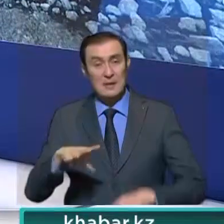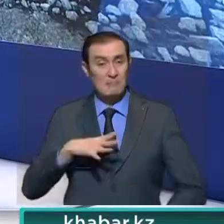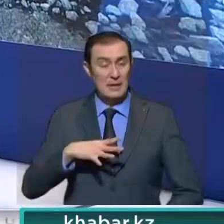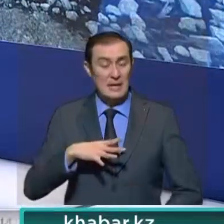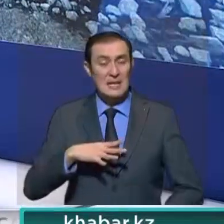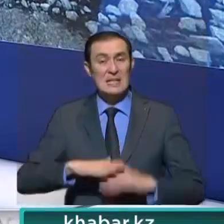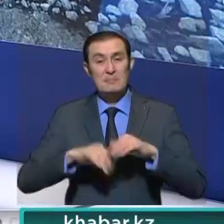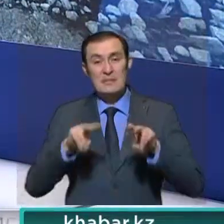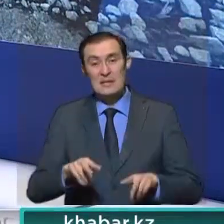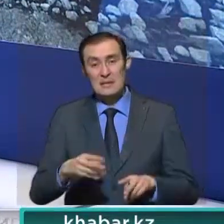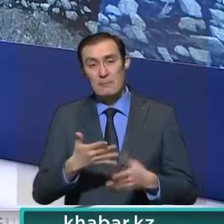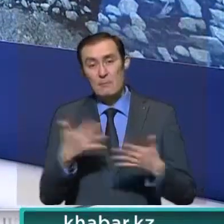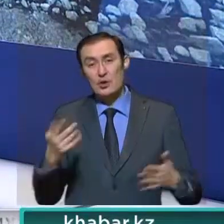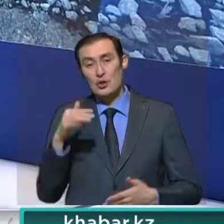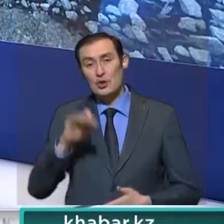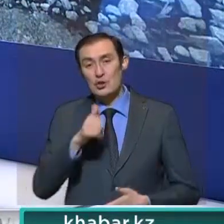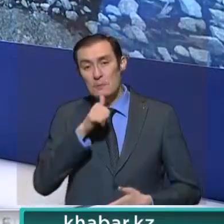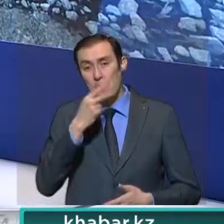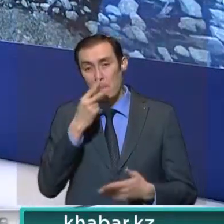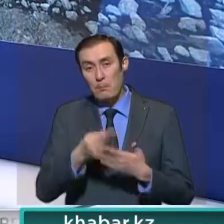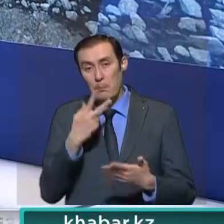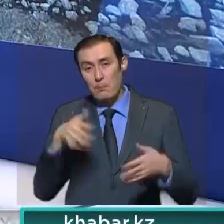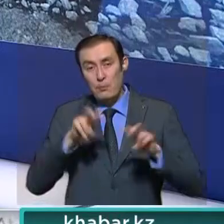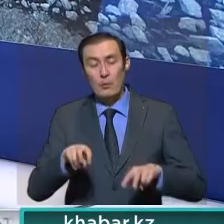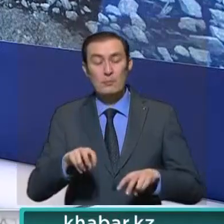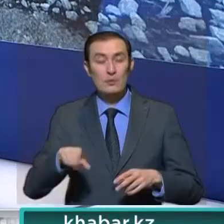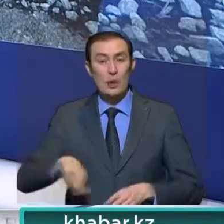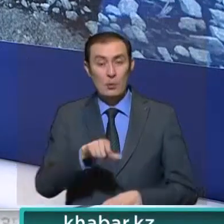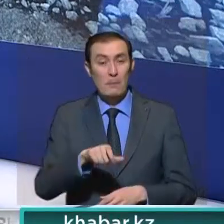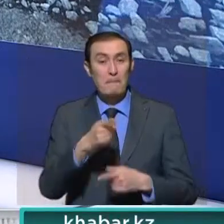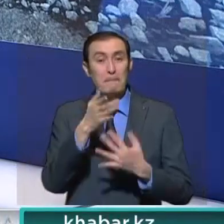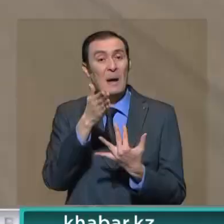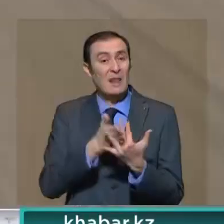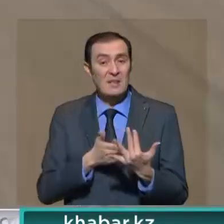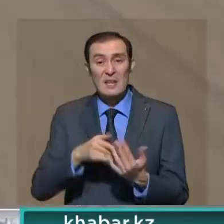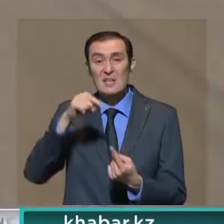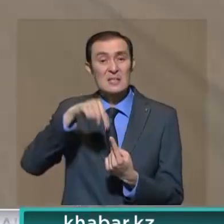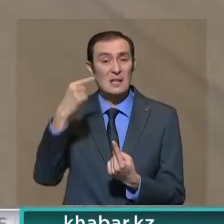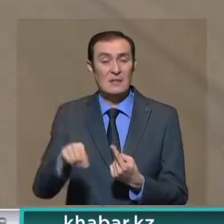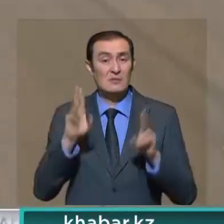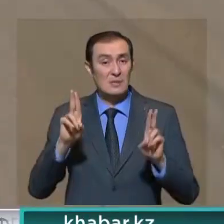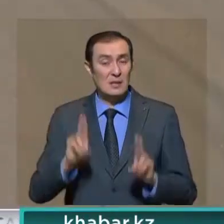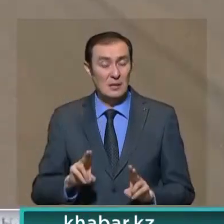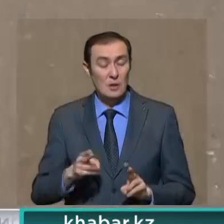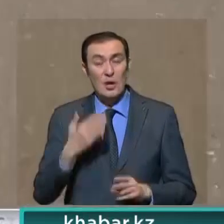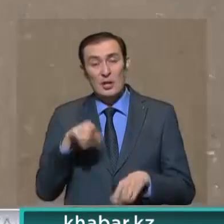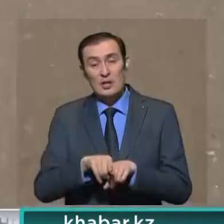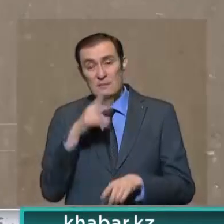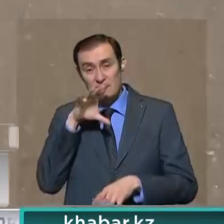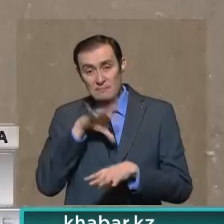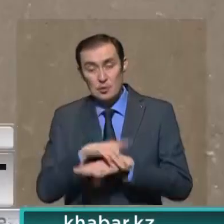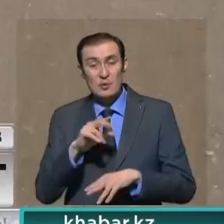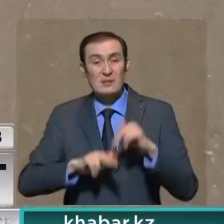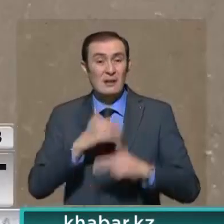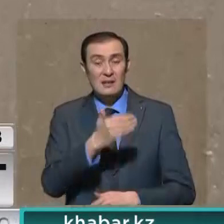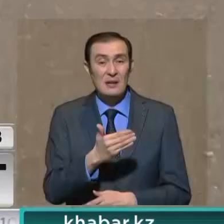эксперты отобрали свыше тысячи проб дорожного покрытия оказалось что Почти половина из них не соответствует стандартам проверяющие также выяснили что